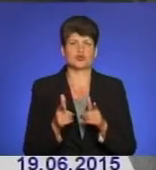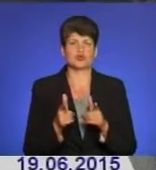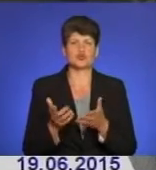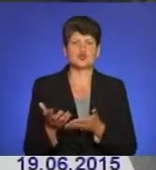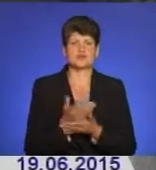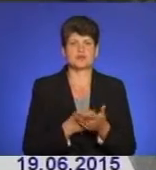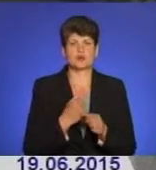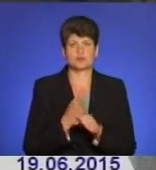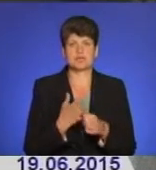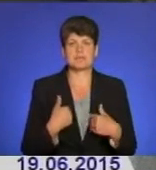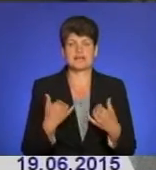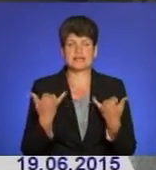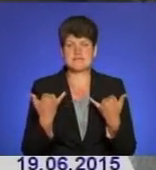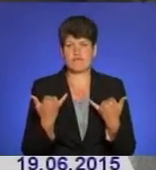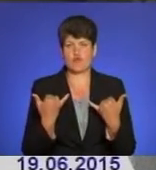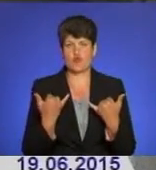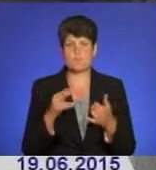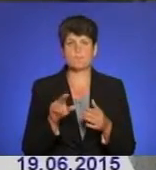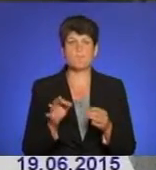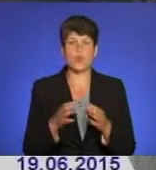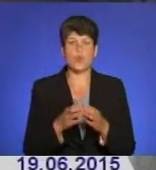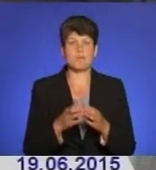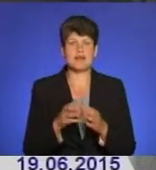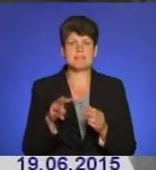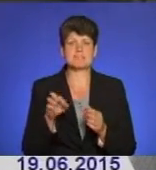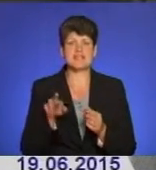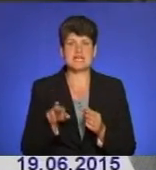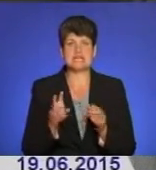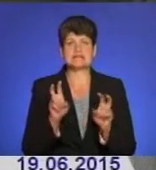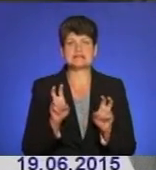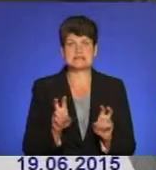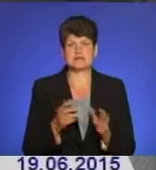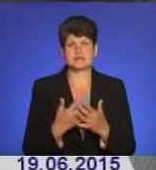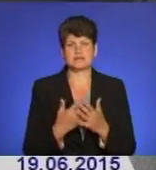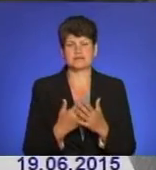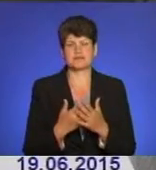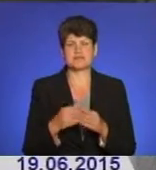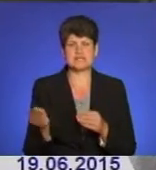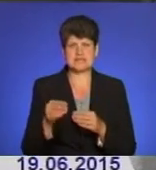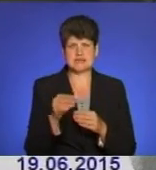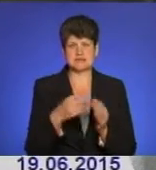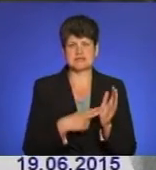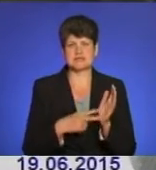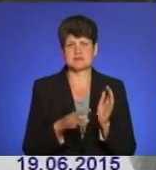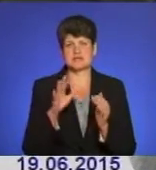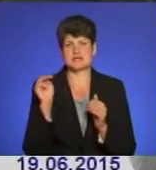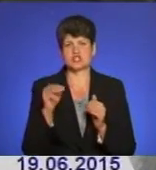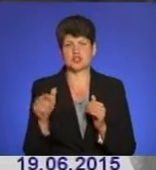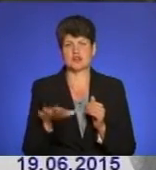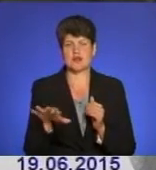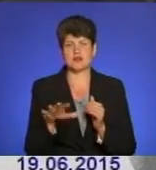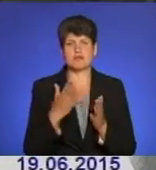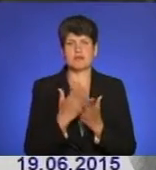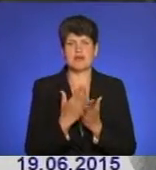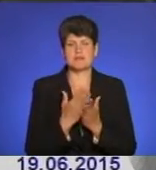Ми на сьогодні по компании «Мрия» сели около 75 тысяч гектаров,